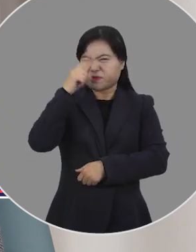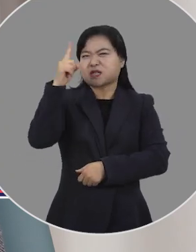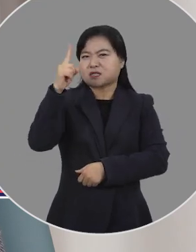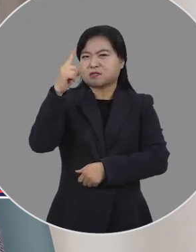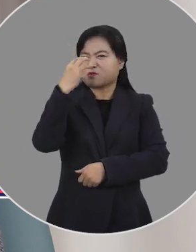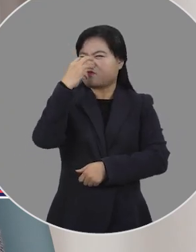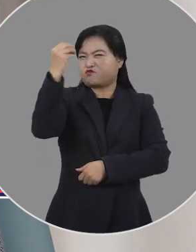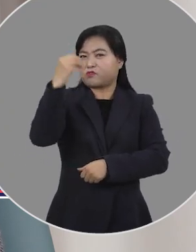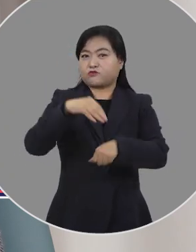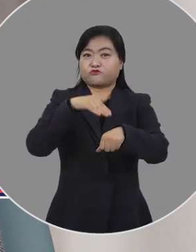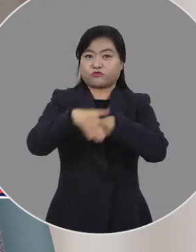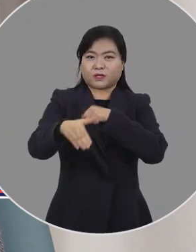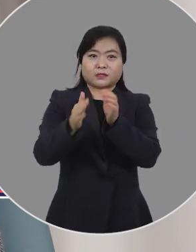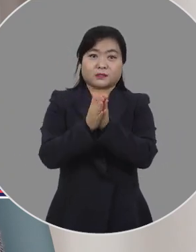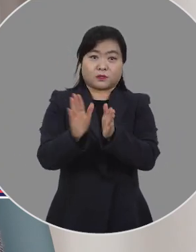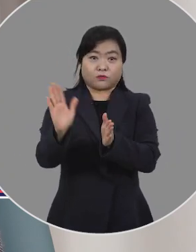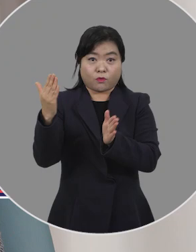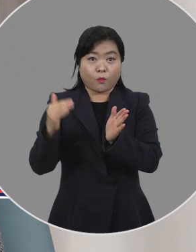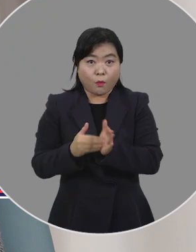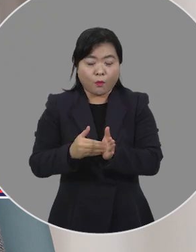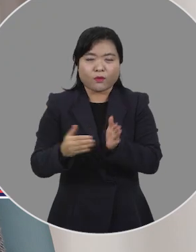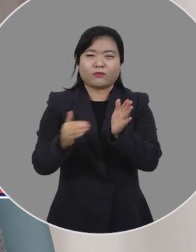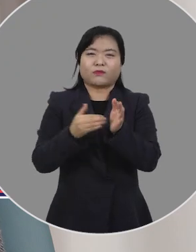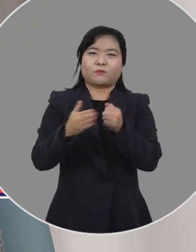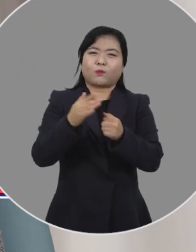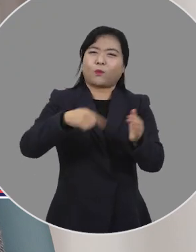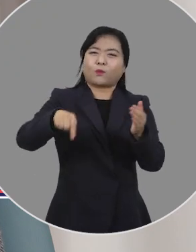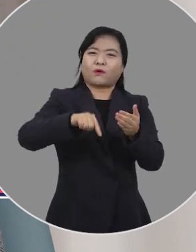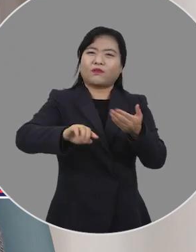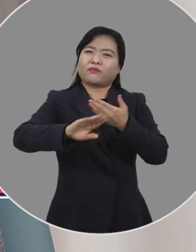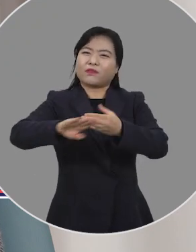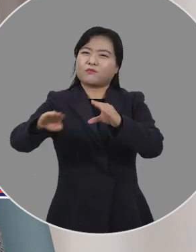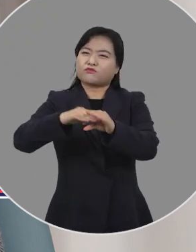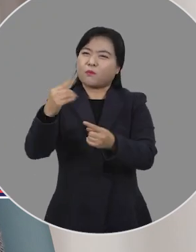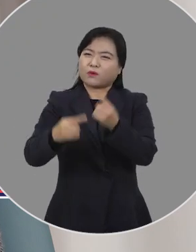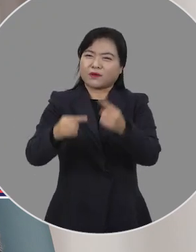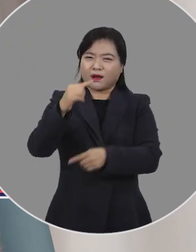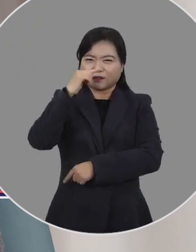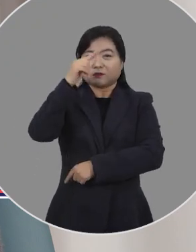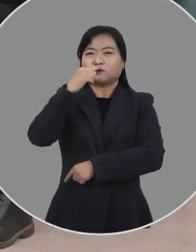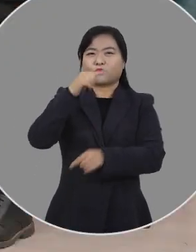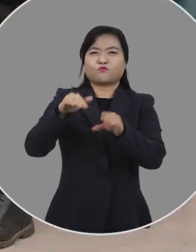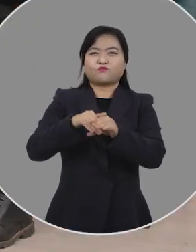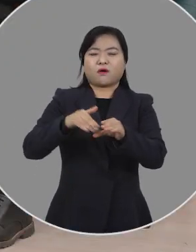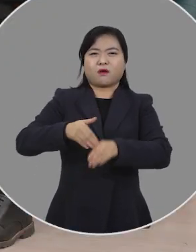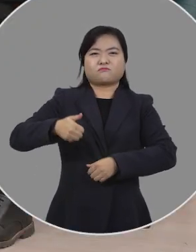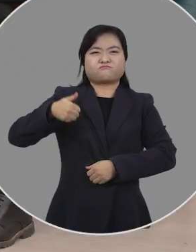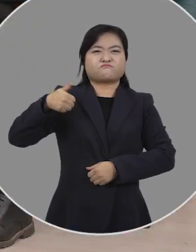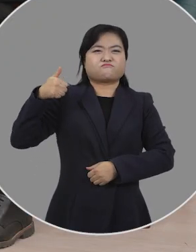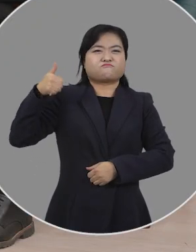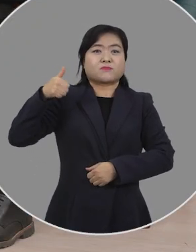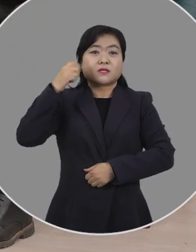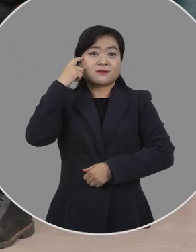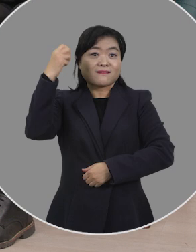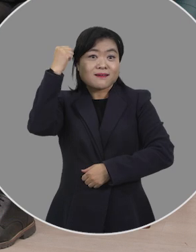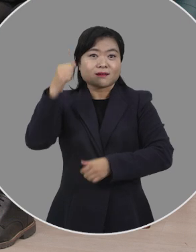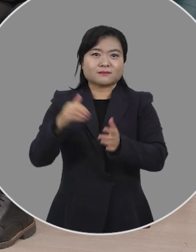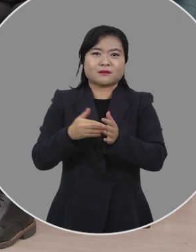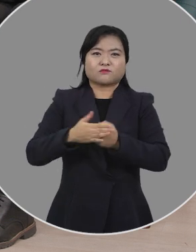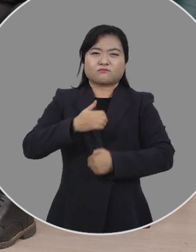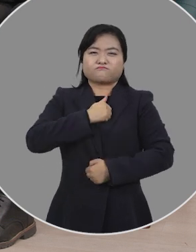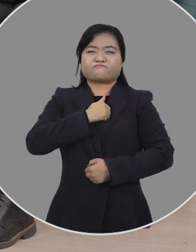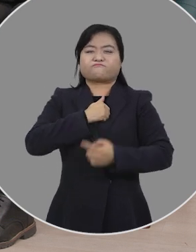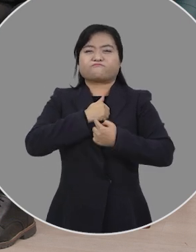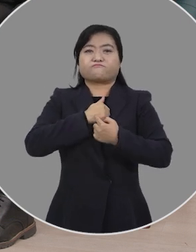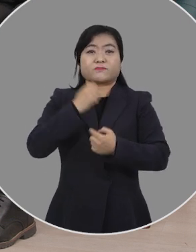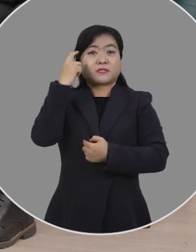같고요. 이런 것들이 오히려 타 문화보다는 우리가 서구 문화가 우월하다는 생각에서 주체의식을 가지고 구별하면서부터 아마 혐오가